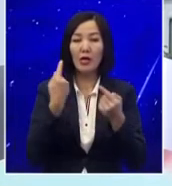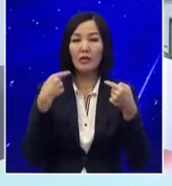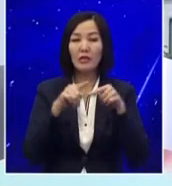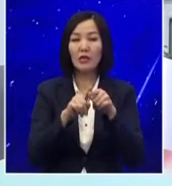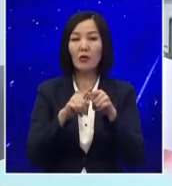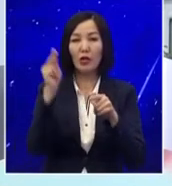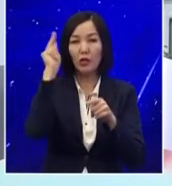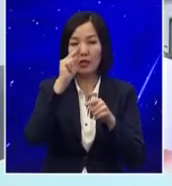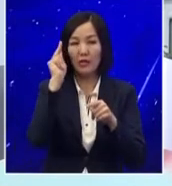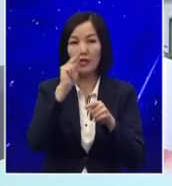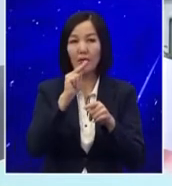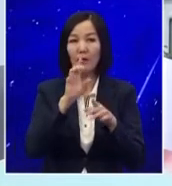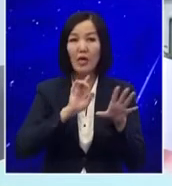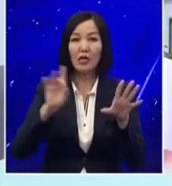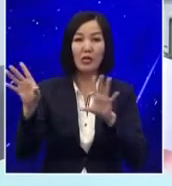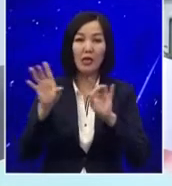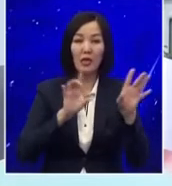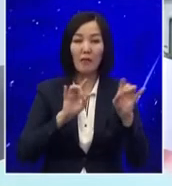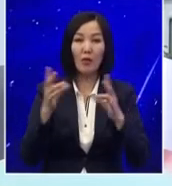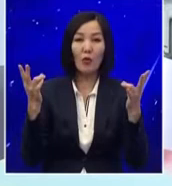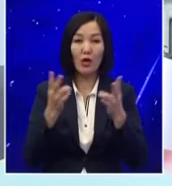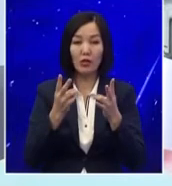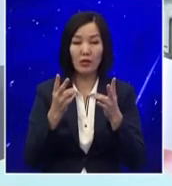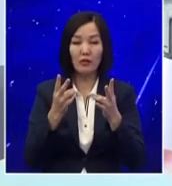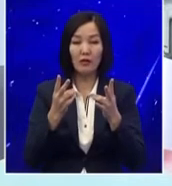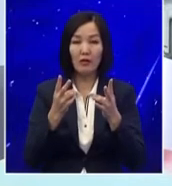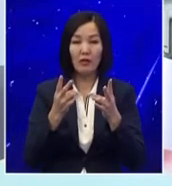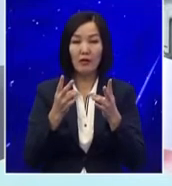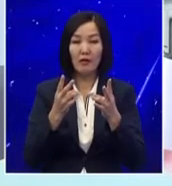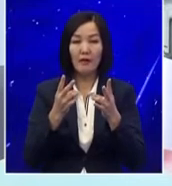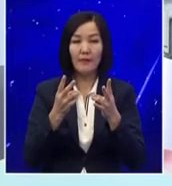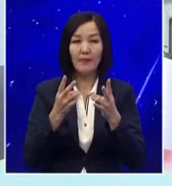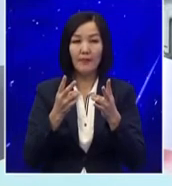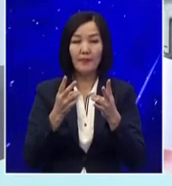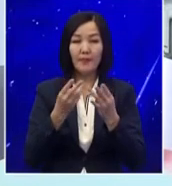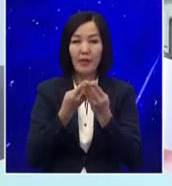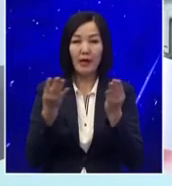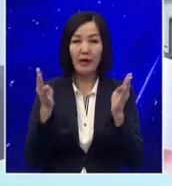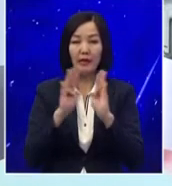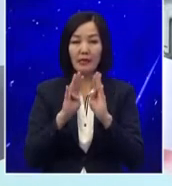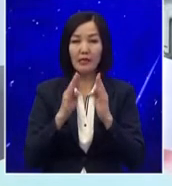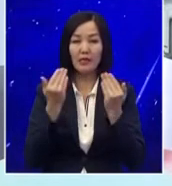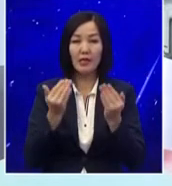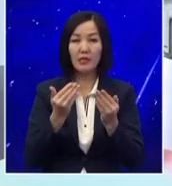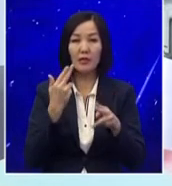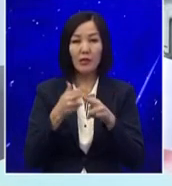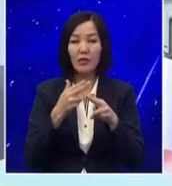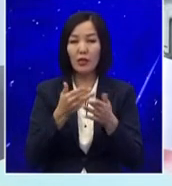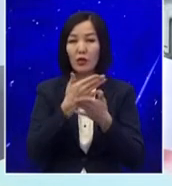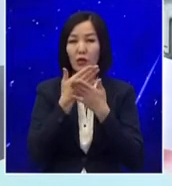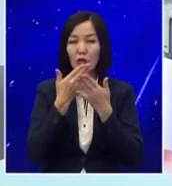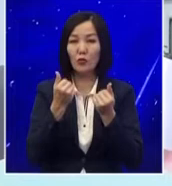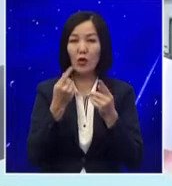игеріп, жарнамалау мәселесін бірінші орынға қойып отырмыз. Карантинге қарамастан бар